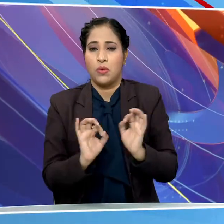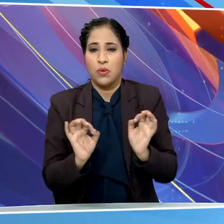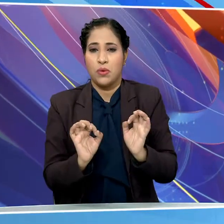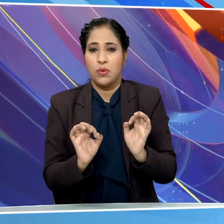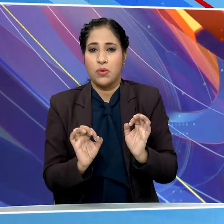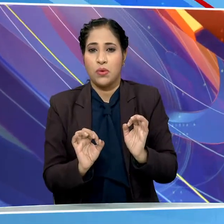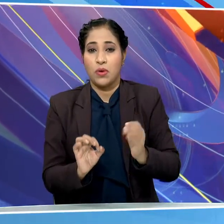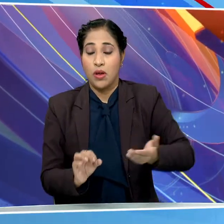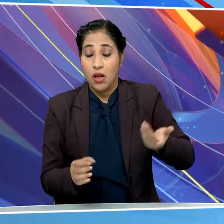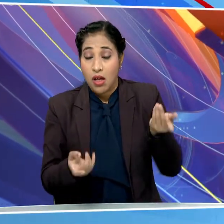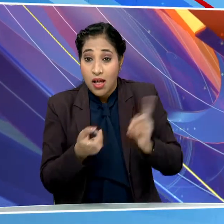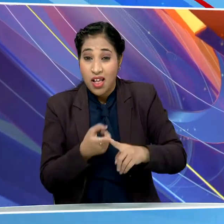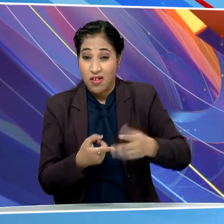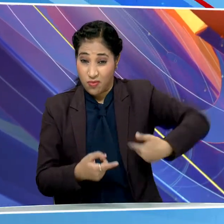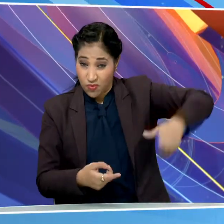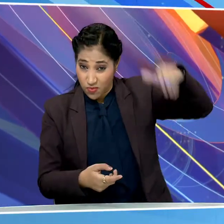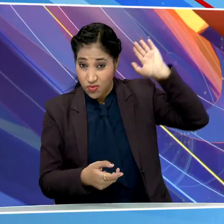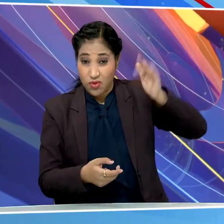उस संकट में भी